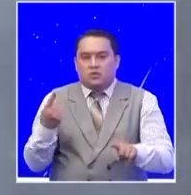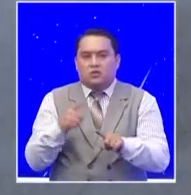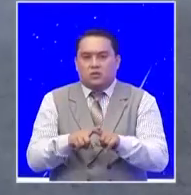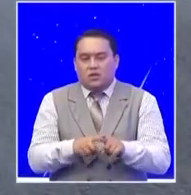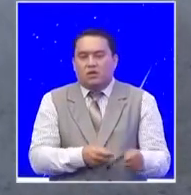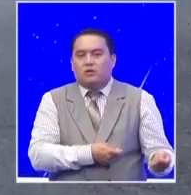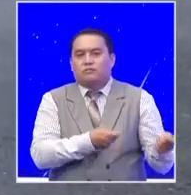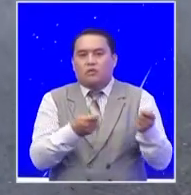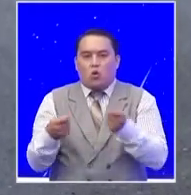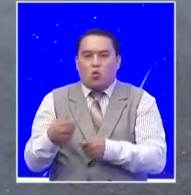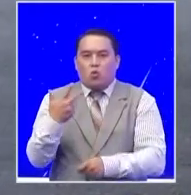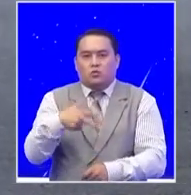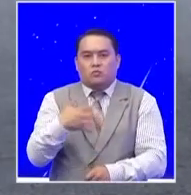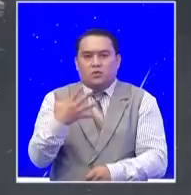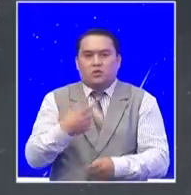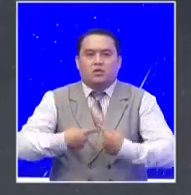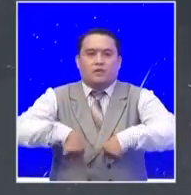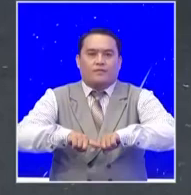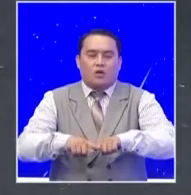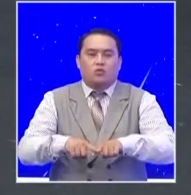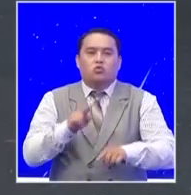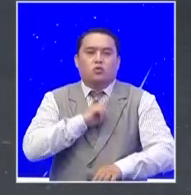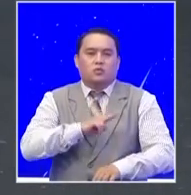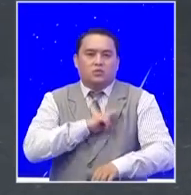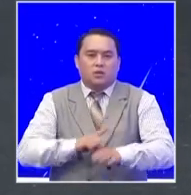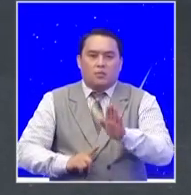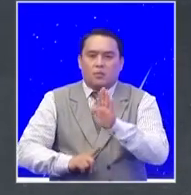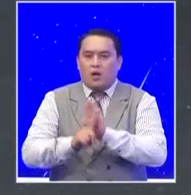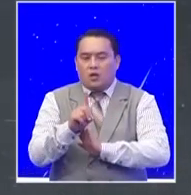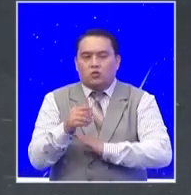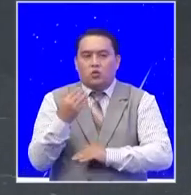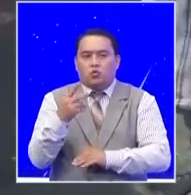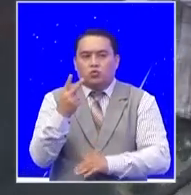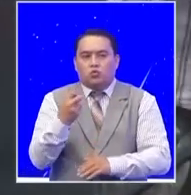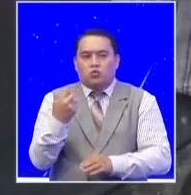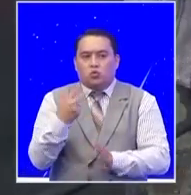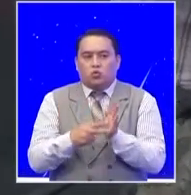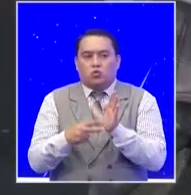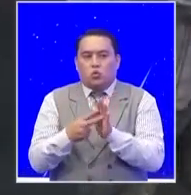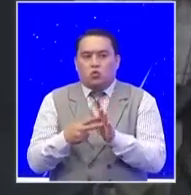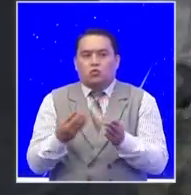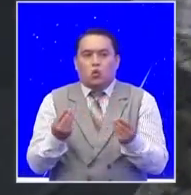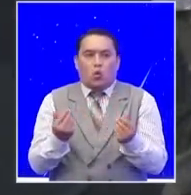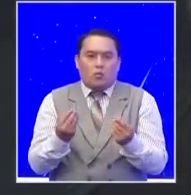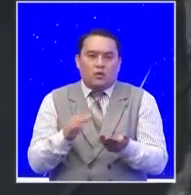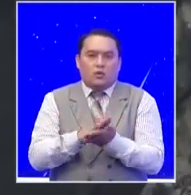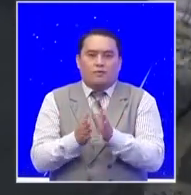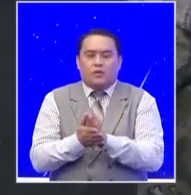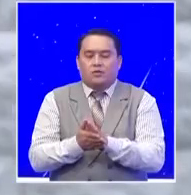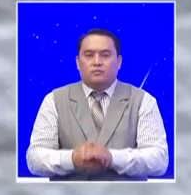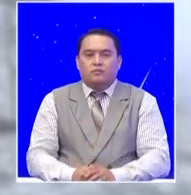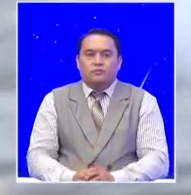тартылды. Онымен 35 жеке кәсіпкерлік субъектілері жұмыс істейді. Олармен 194 миллионнан астам сомаға келісімшарт